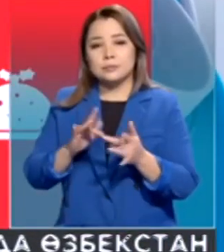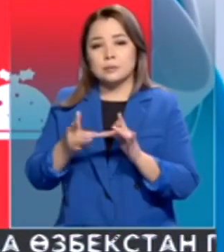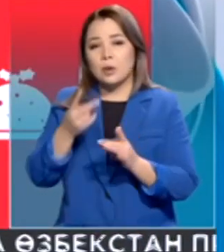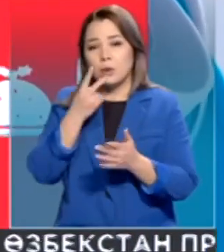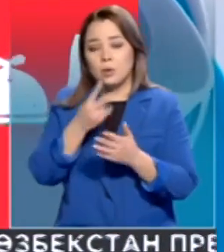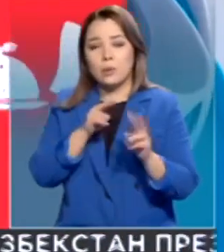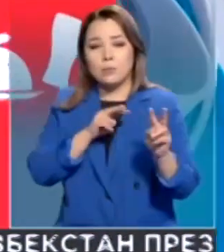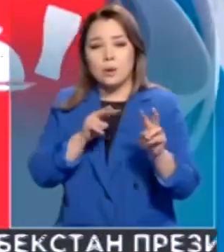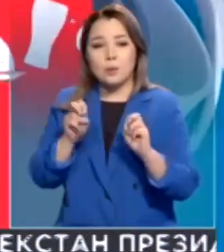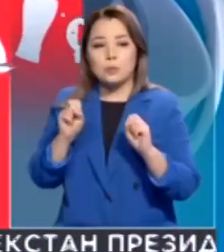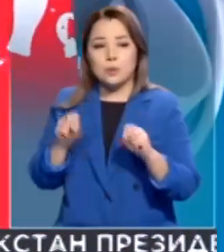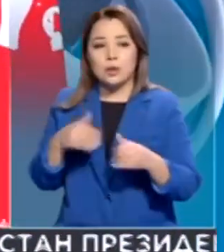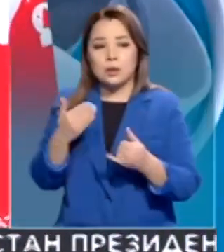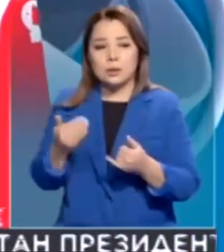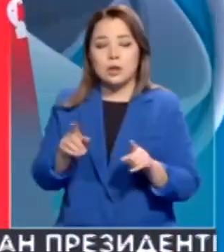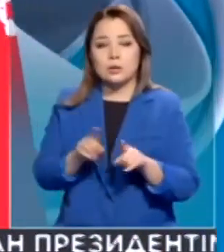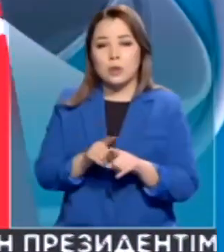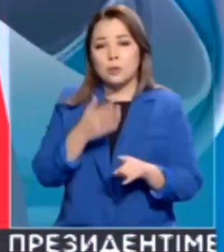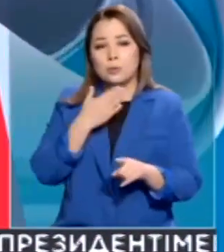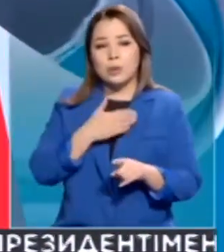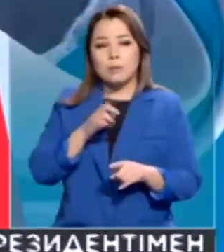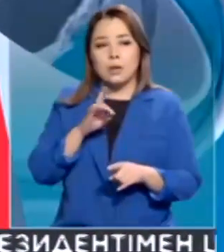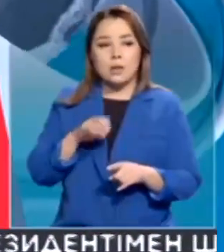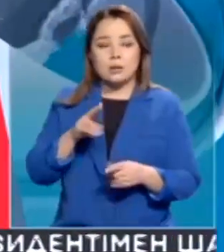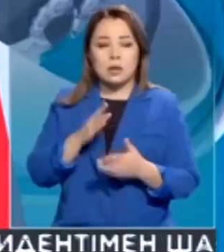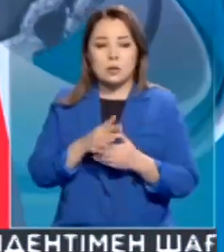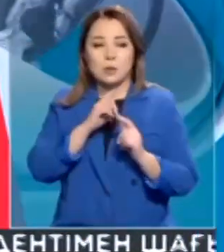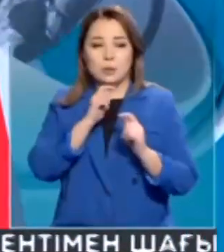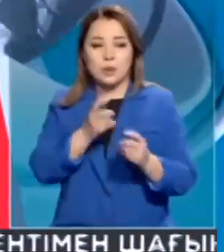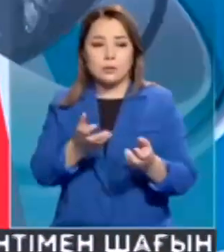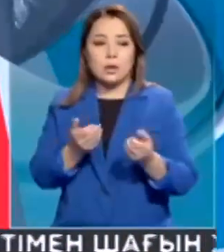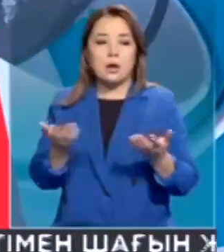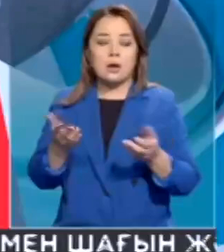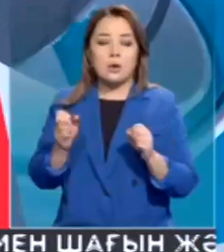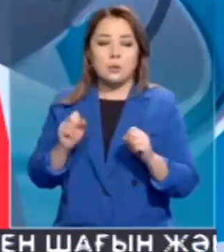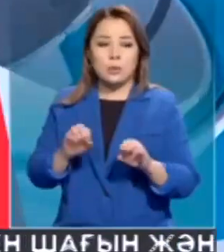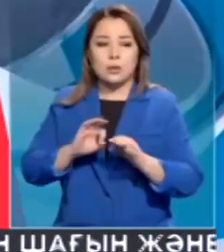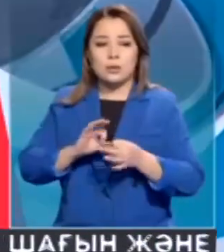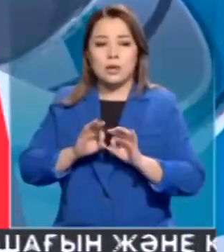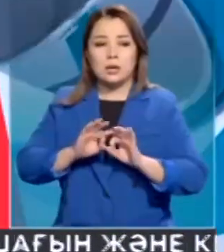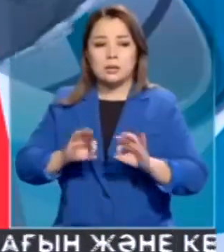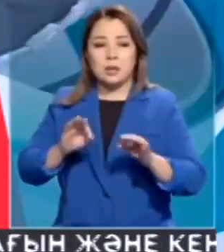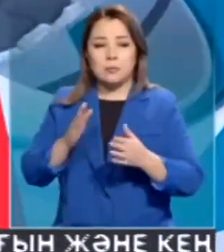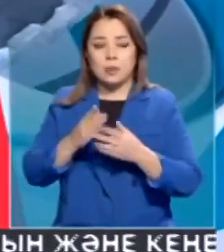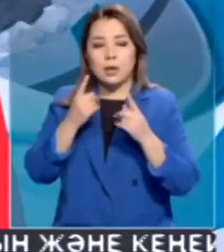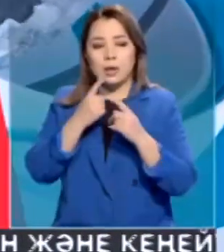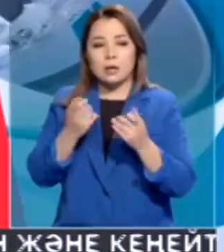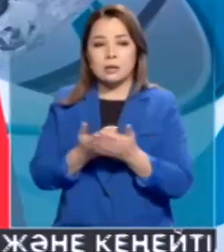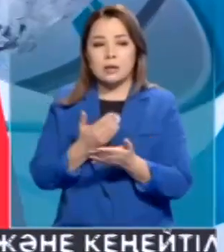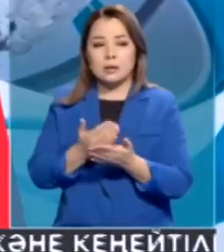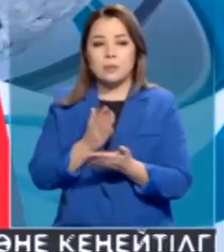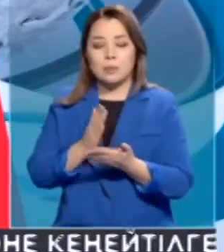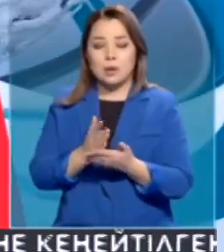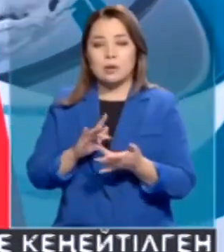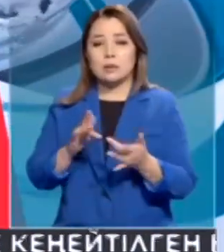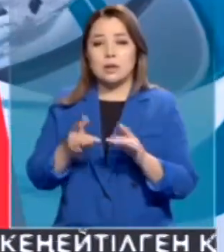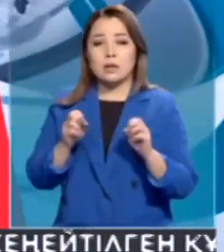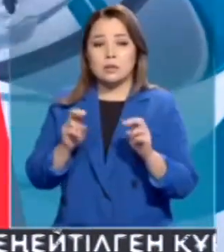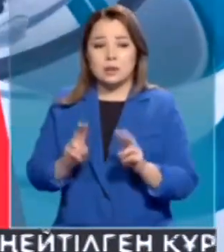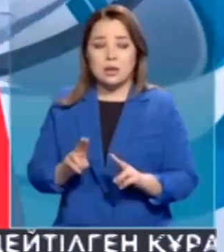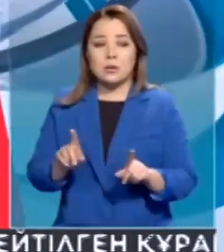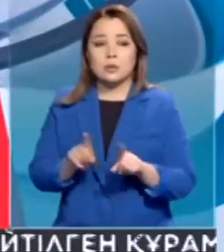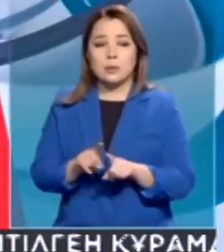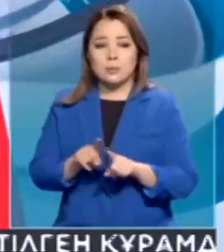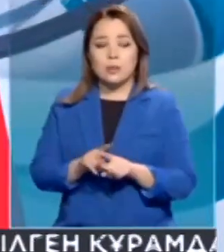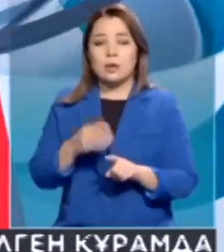арқылы бақылауға болады. Бұл жерден сүйікті брендтен сыйлықтарды қалай алуға болатындығы жөнінде ақпарат бар. Ал әлеуметтік